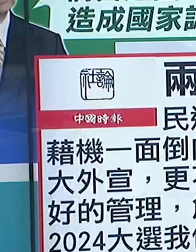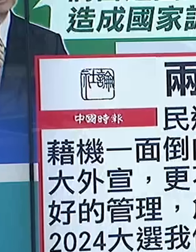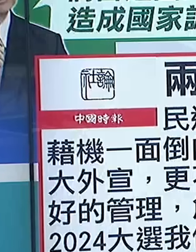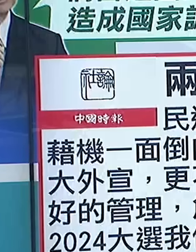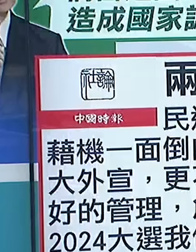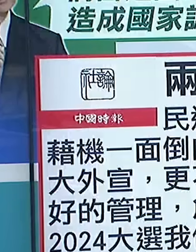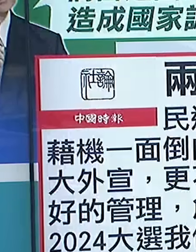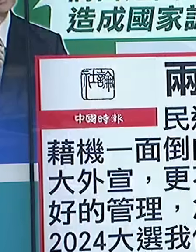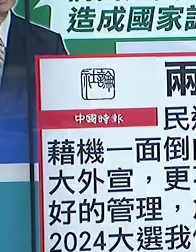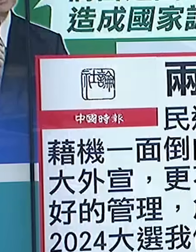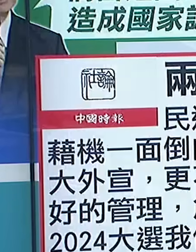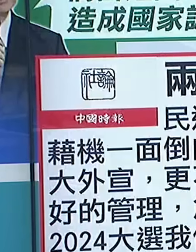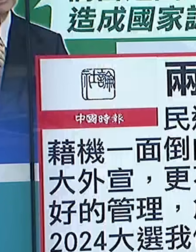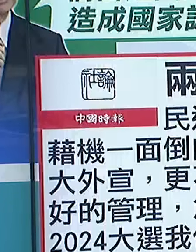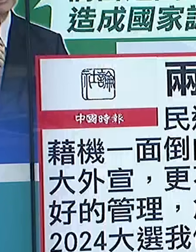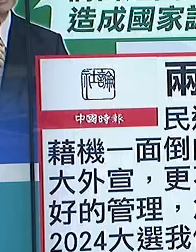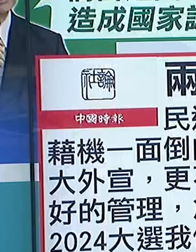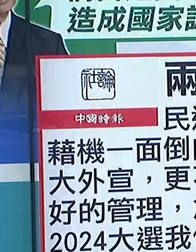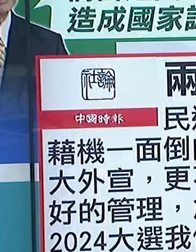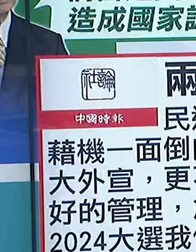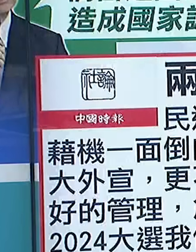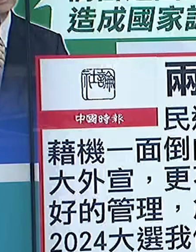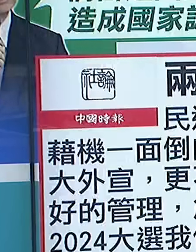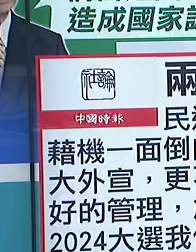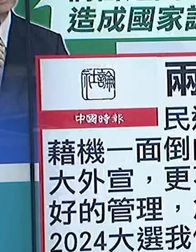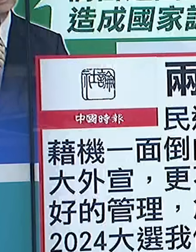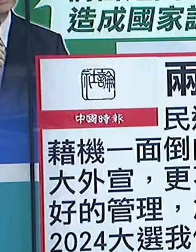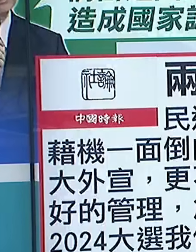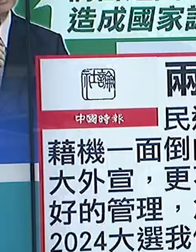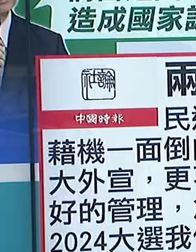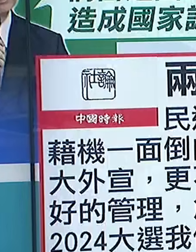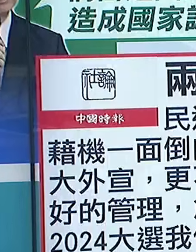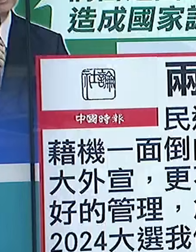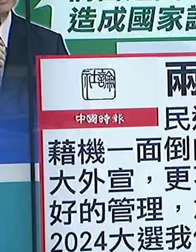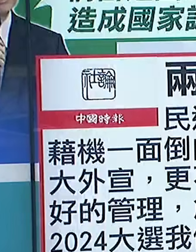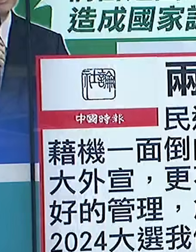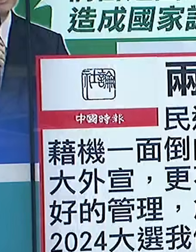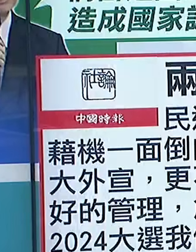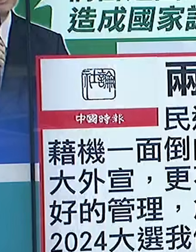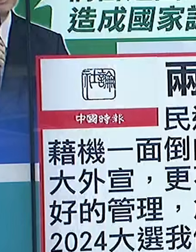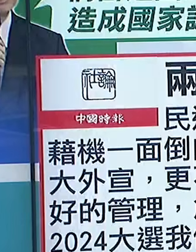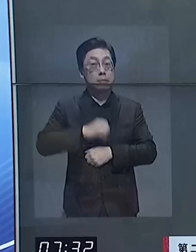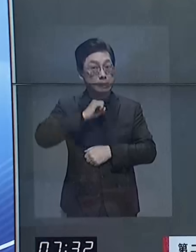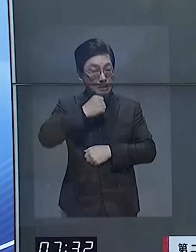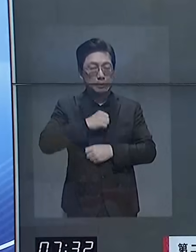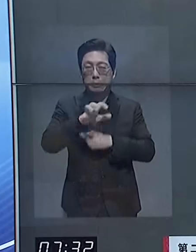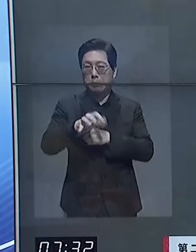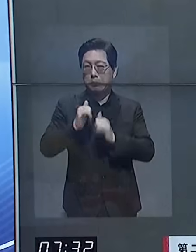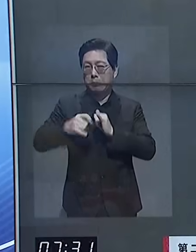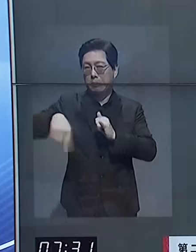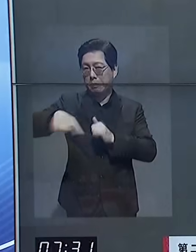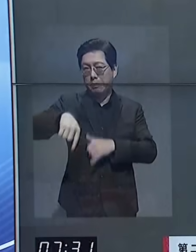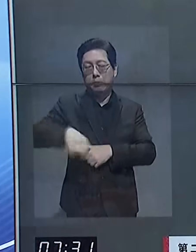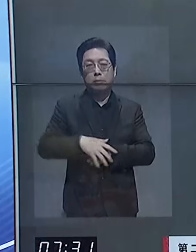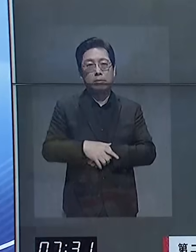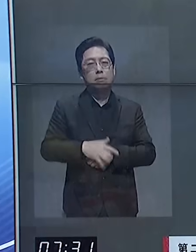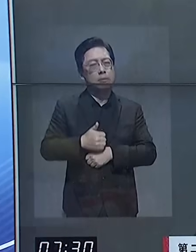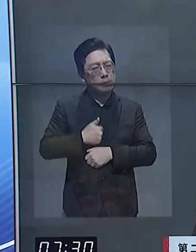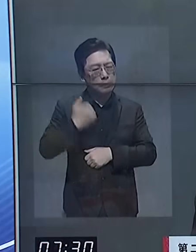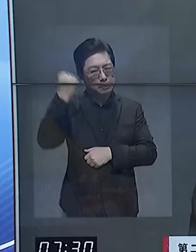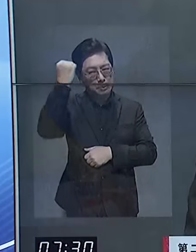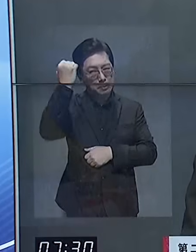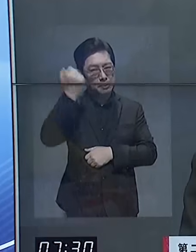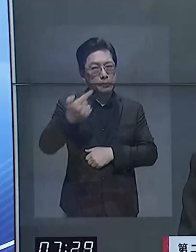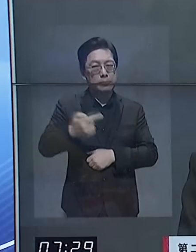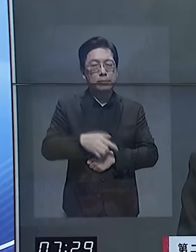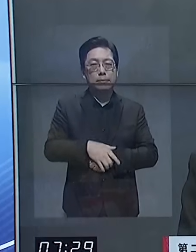在选民的手上。2024大选，我们要做出正确的选择。2024大选第二场的总统候